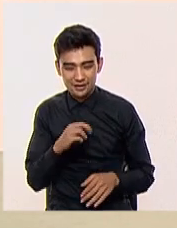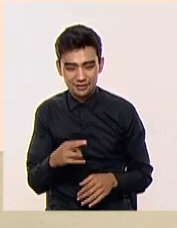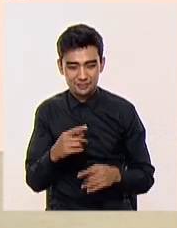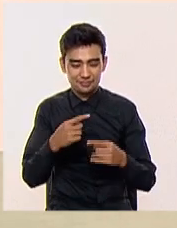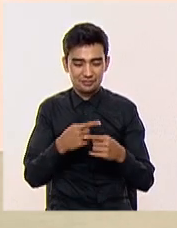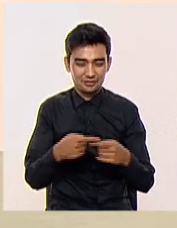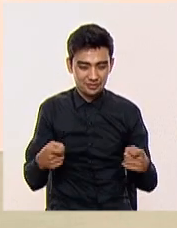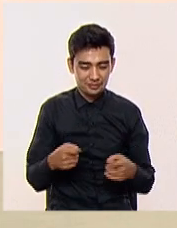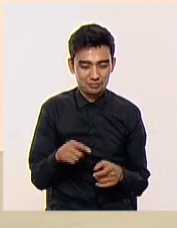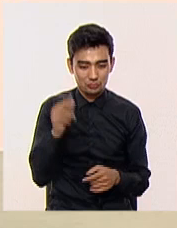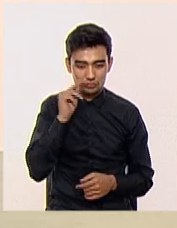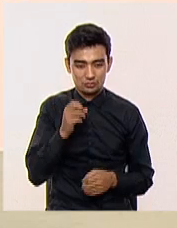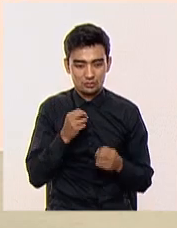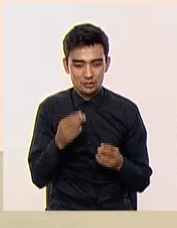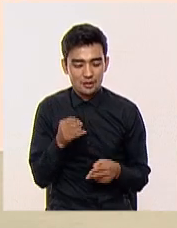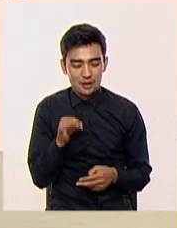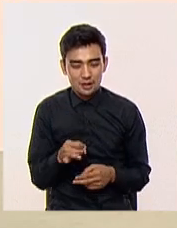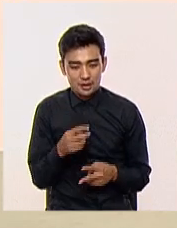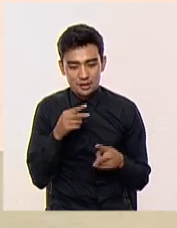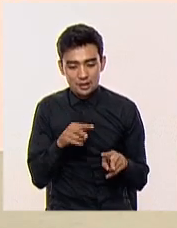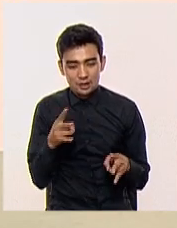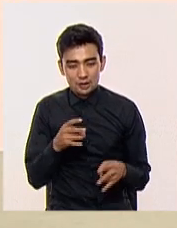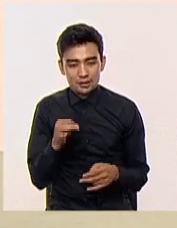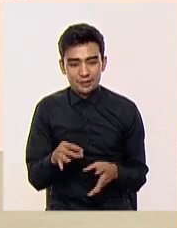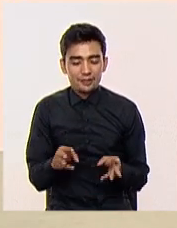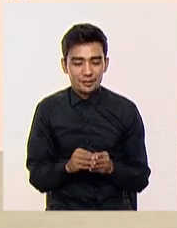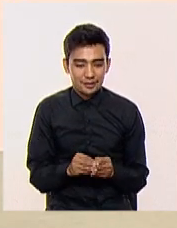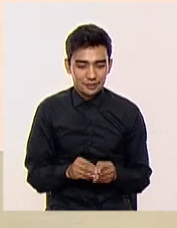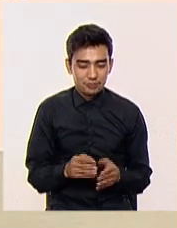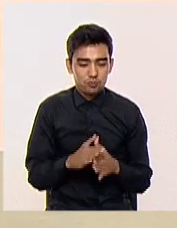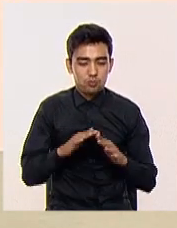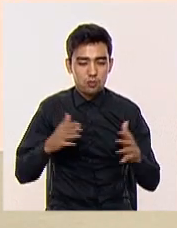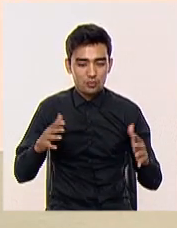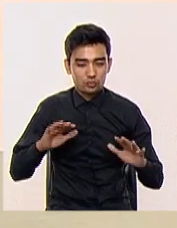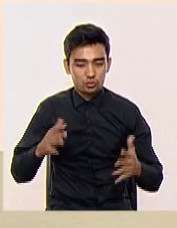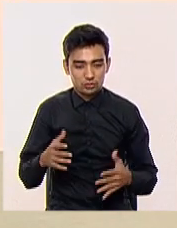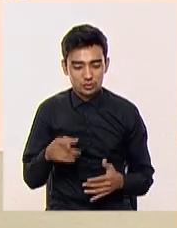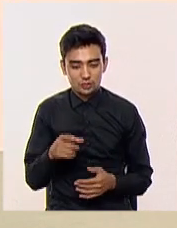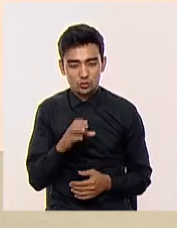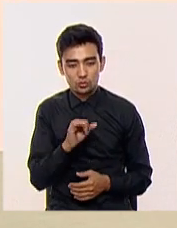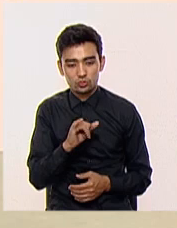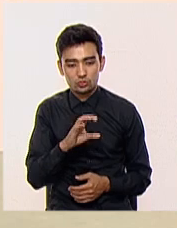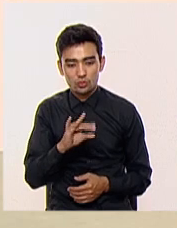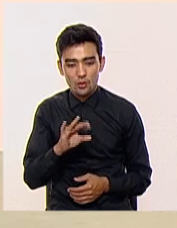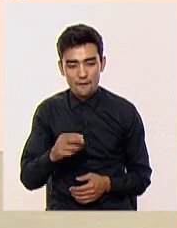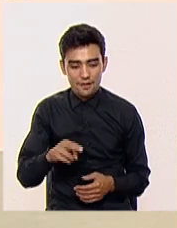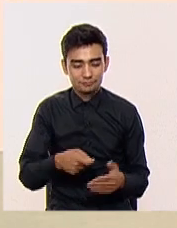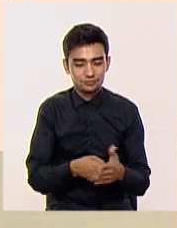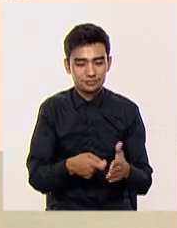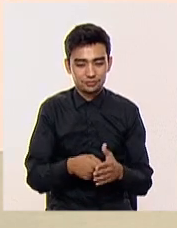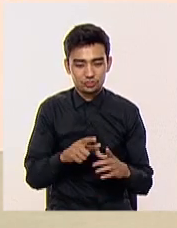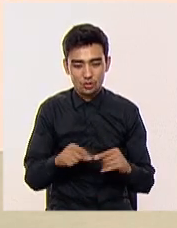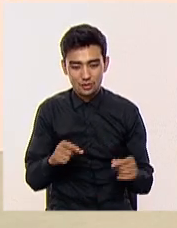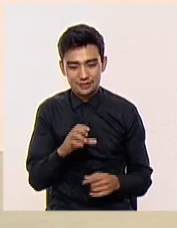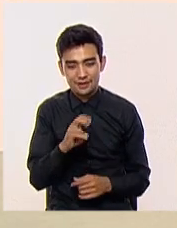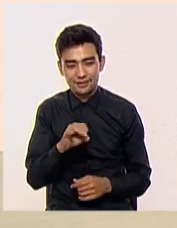возможности приспособили под организацию учебного процесса, но вместе с тем в большинстве случаев отсутствуют условия для организации питания школьников,